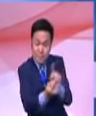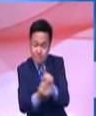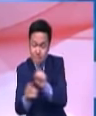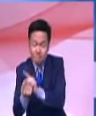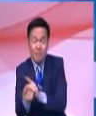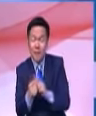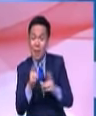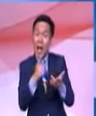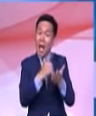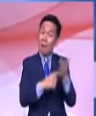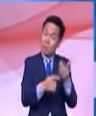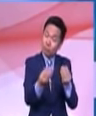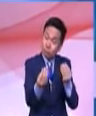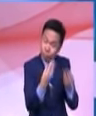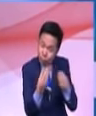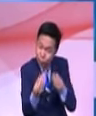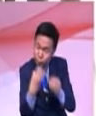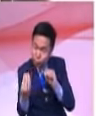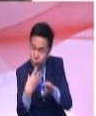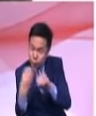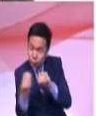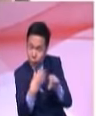dengan penduduk setempat.